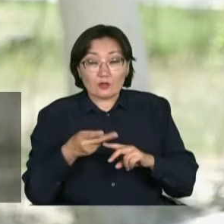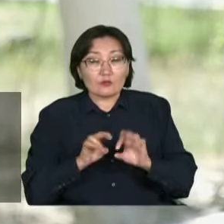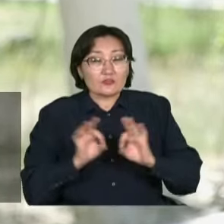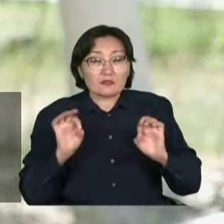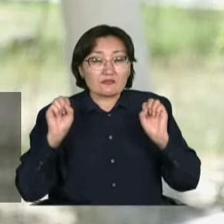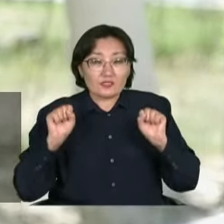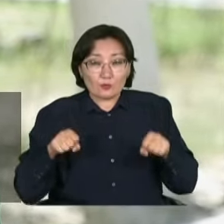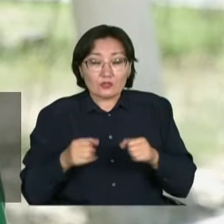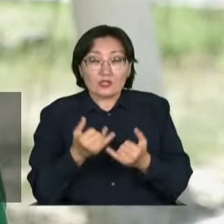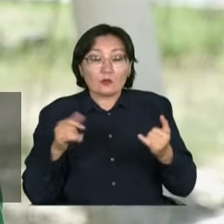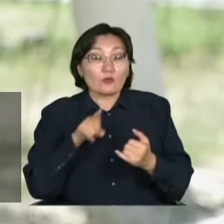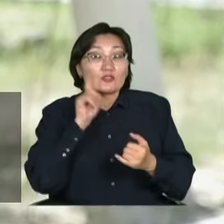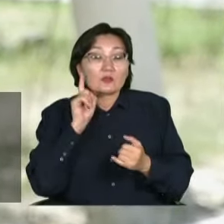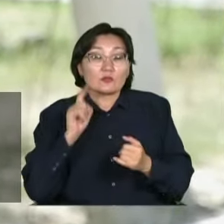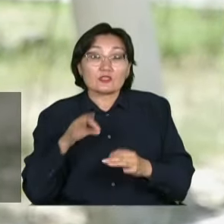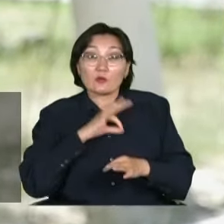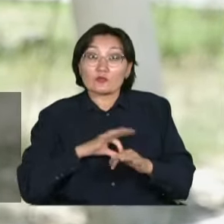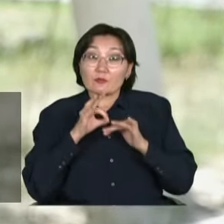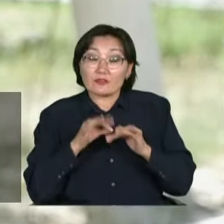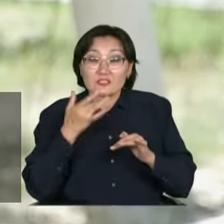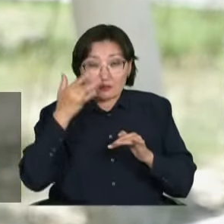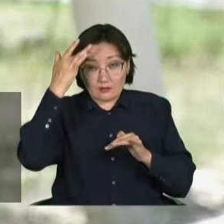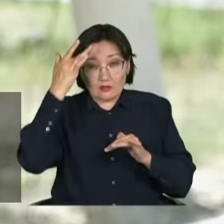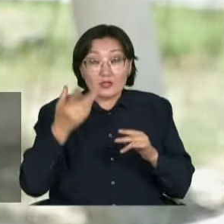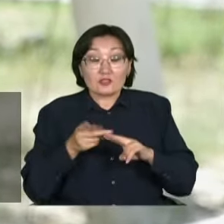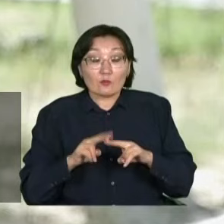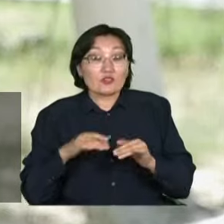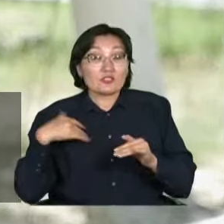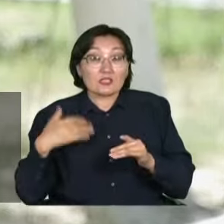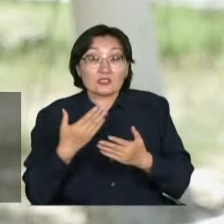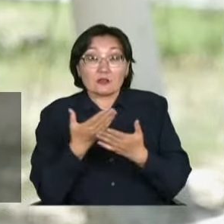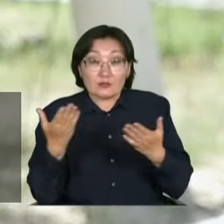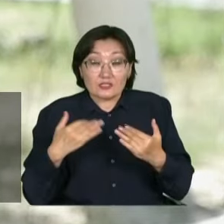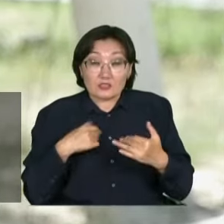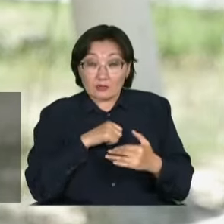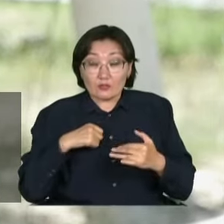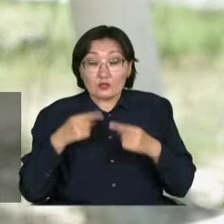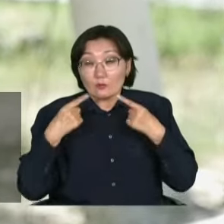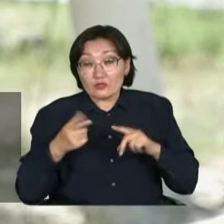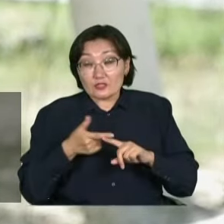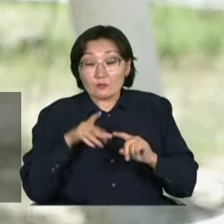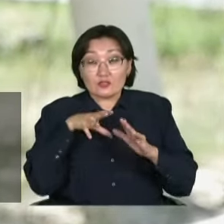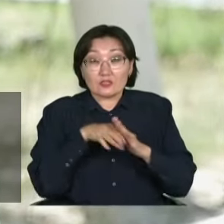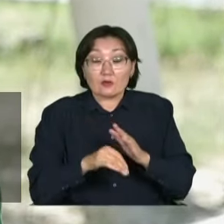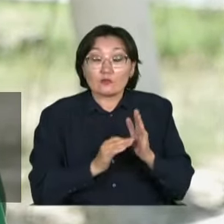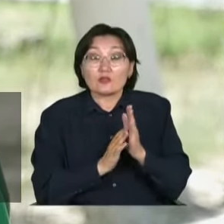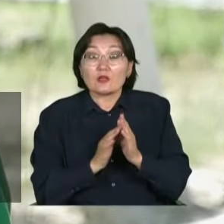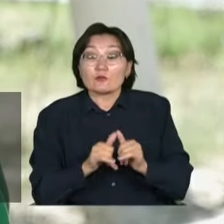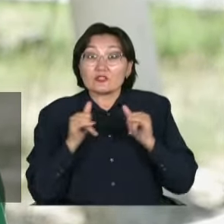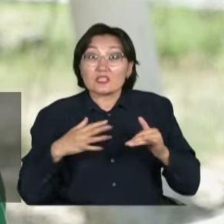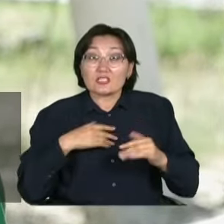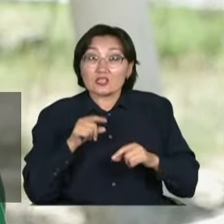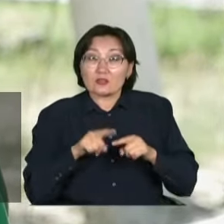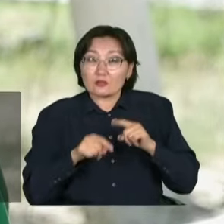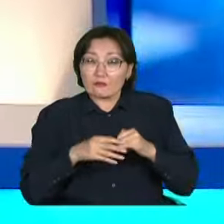прекрасная возможность для молодежи с пользой провести лето. С одной стороны, польза для нас самих, а с другой стороны, это вклад в озеленение нашего